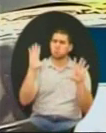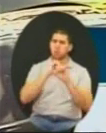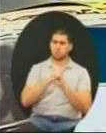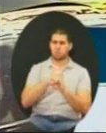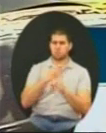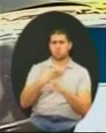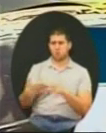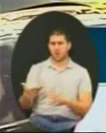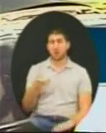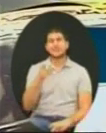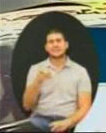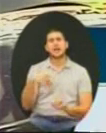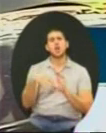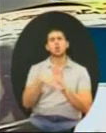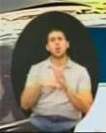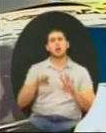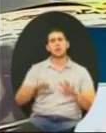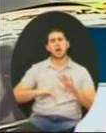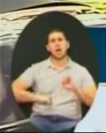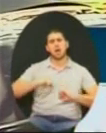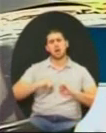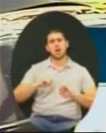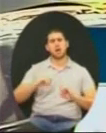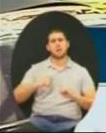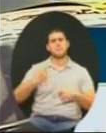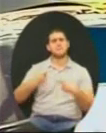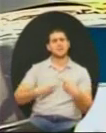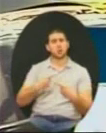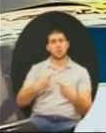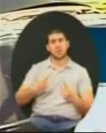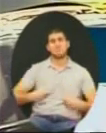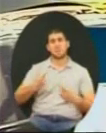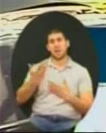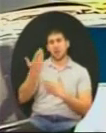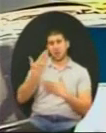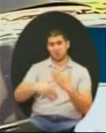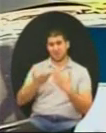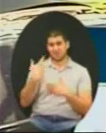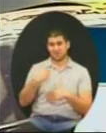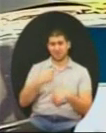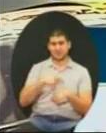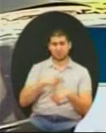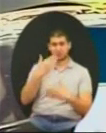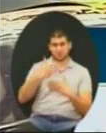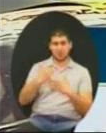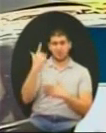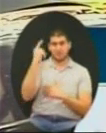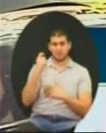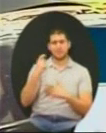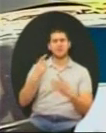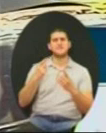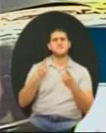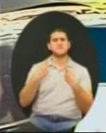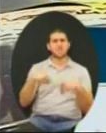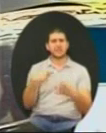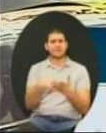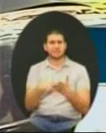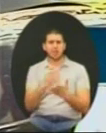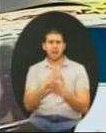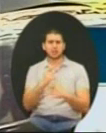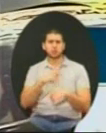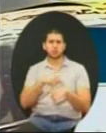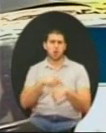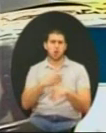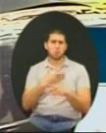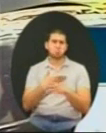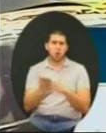הלילה. זה הנוהל, ככה זה המסורת, זה הנוהל. בימים האחרונים שלפני שמגיעים לדדליין יושבת ועדת הכספים ביתר סד ועובדת עד השעות הקטנות